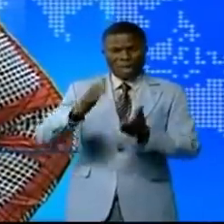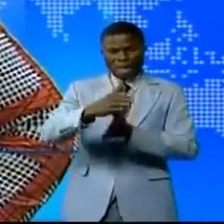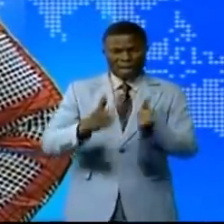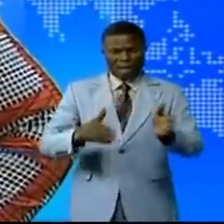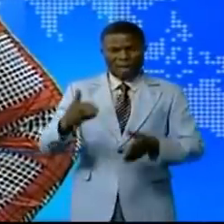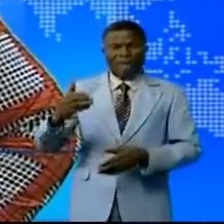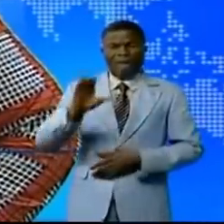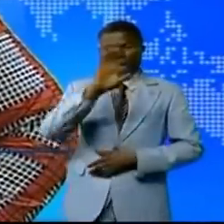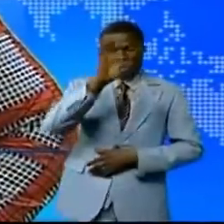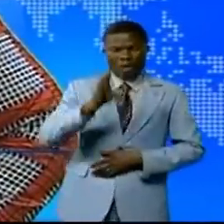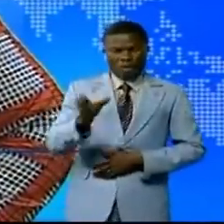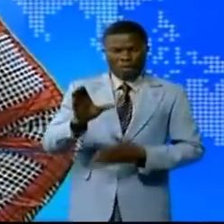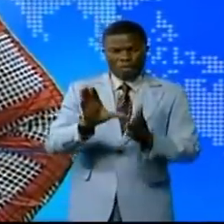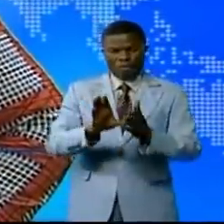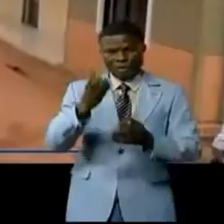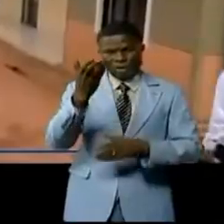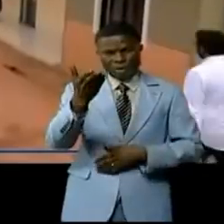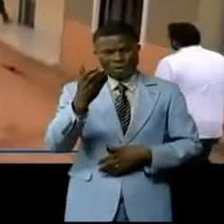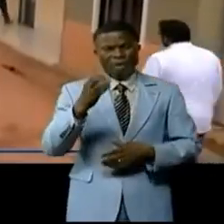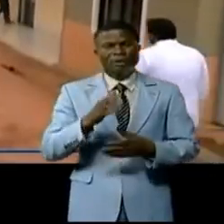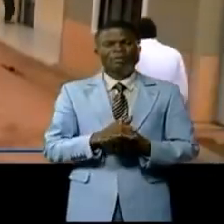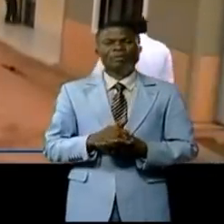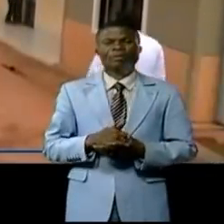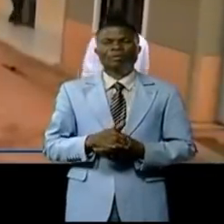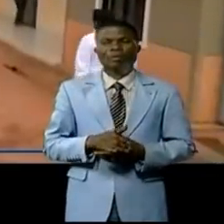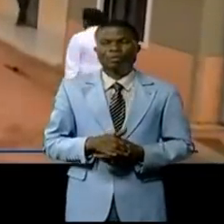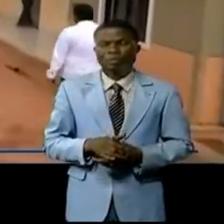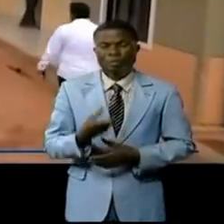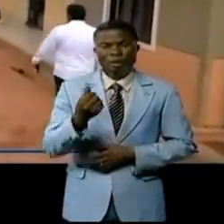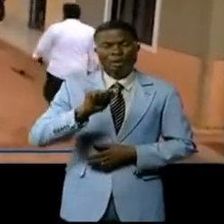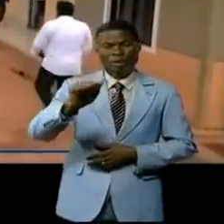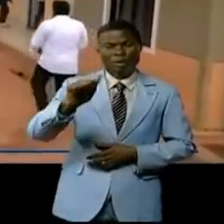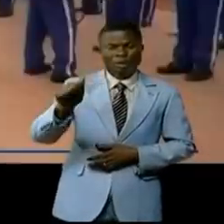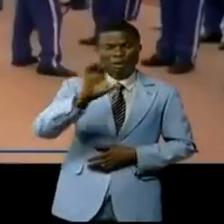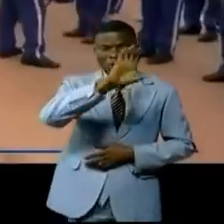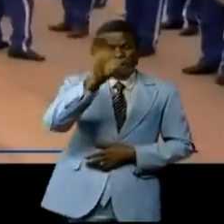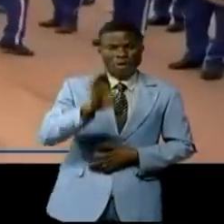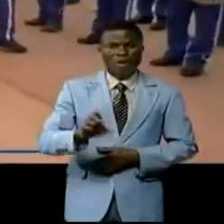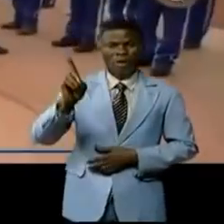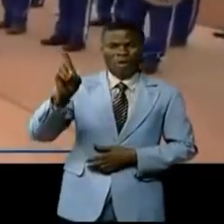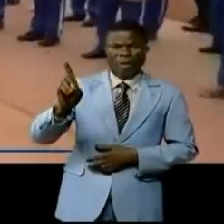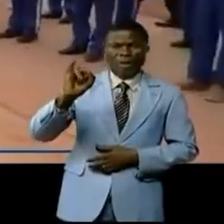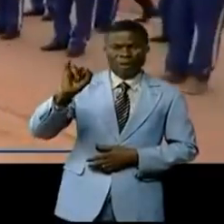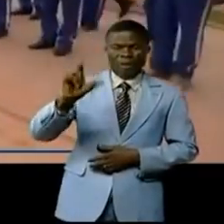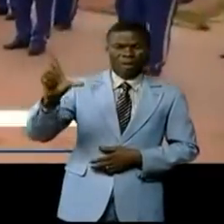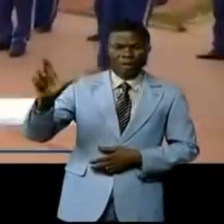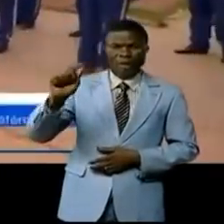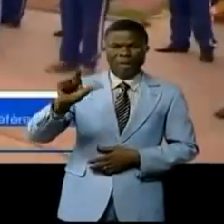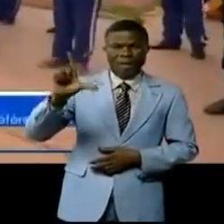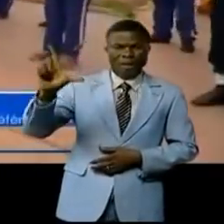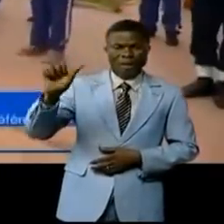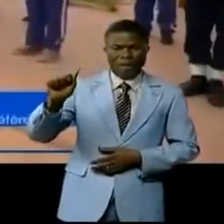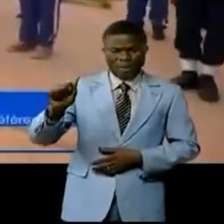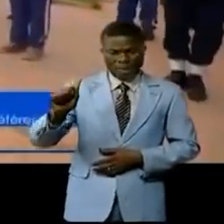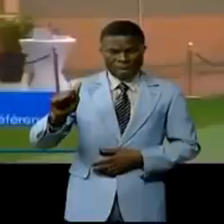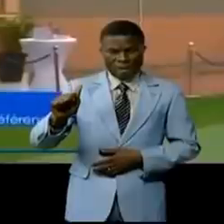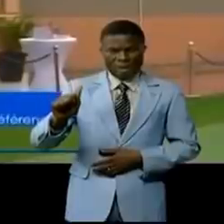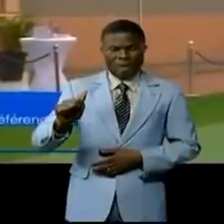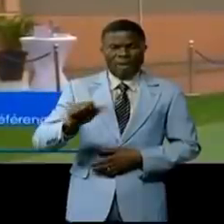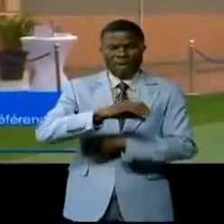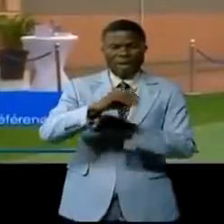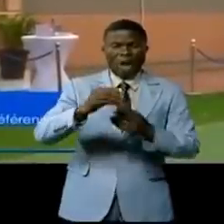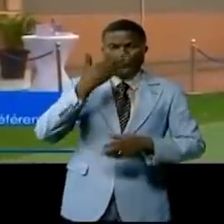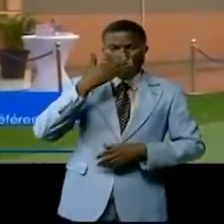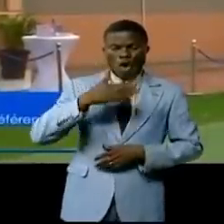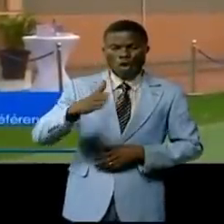reportage signé Cédric Kinina. Construit sur fonds propres de la commune de Dilala, fruit de la redevance minière, le centre de santé